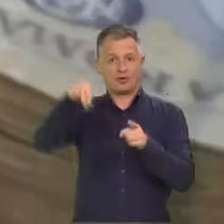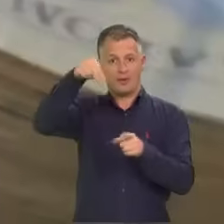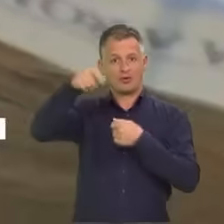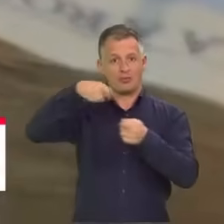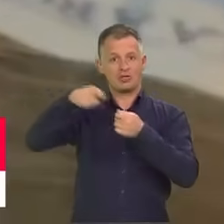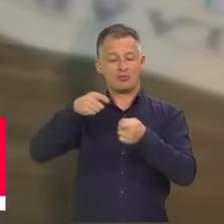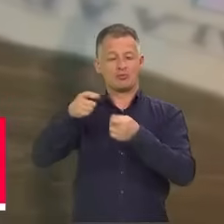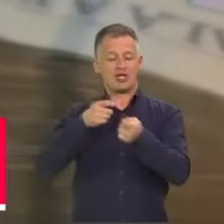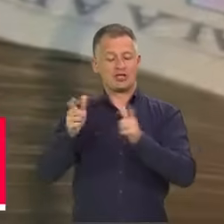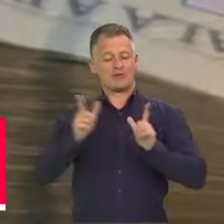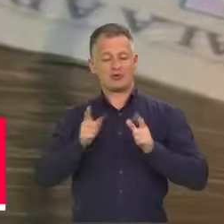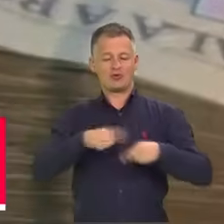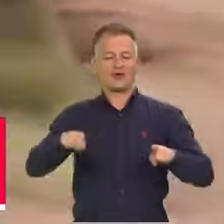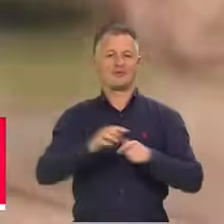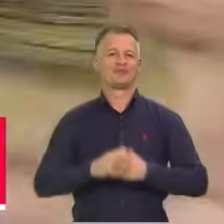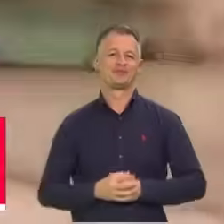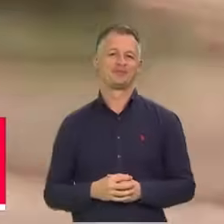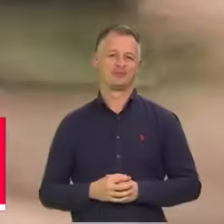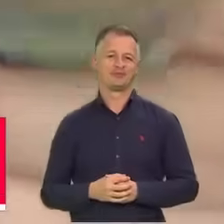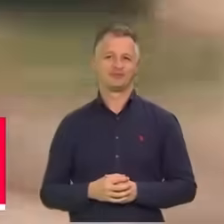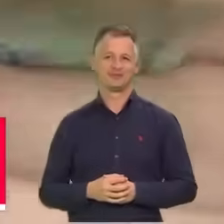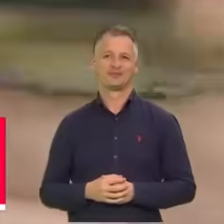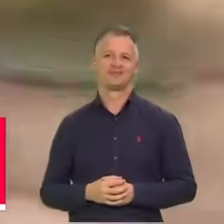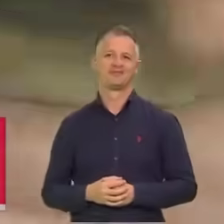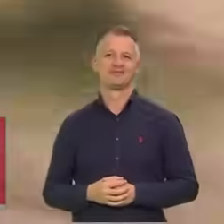de publicitate. Rămâneți cu noi, vă aștept!